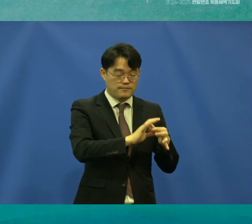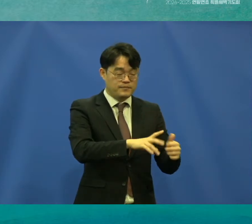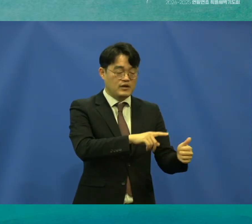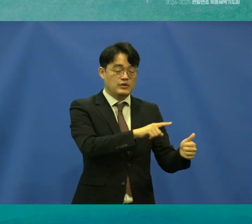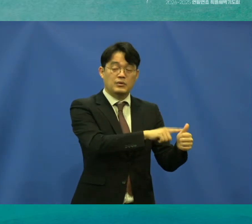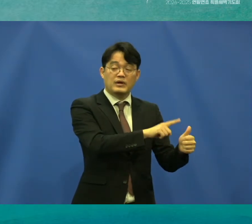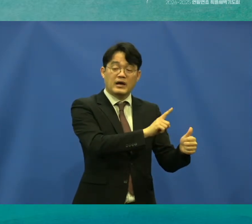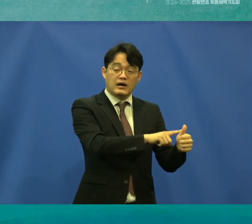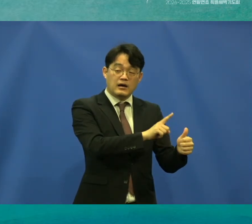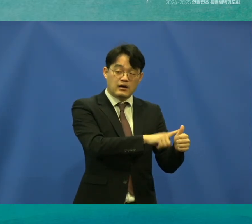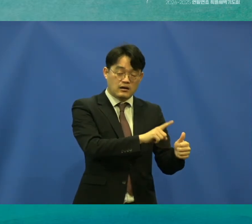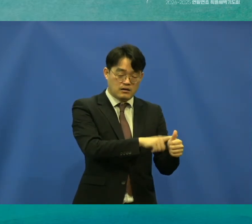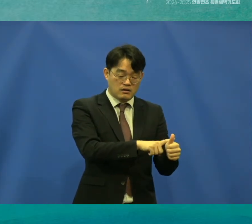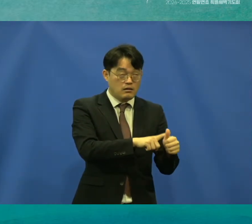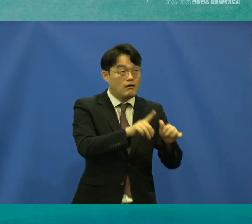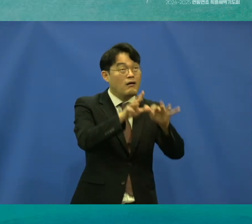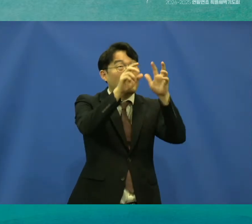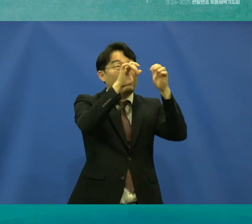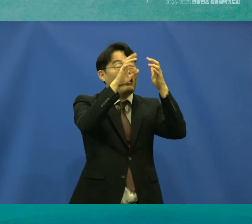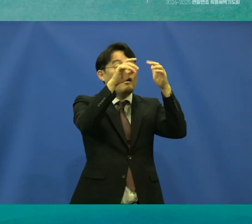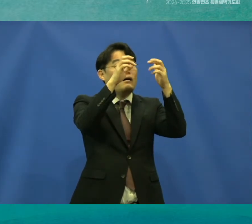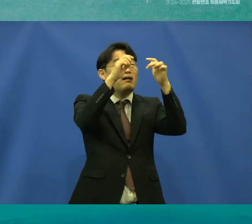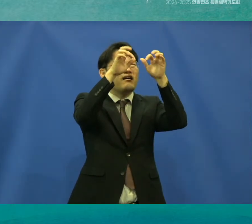요나야, 한번 생각해봐.